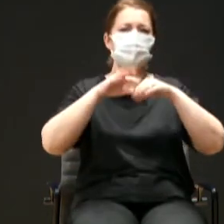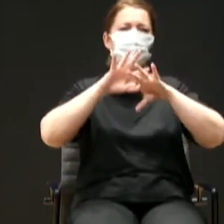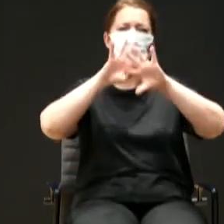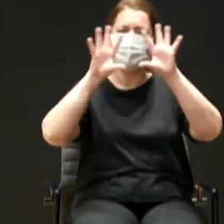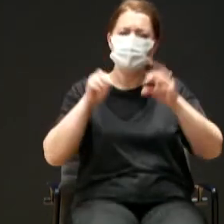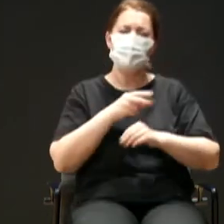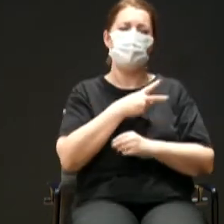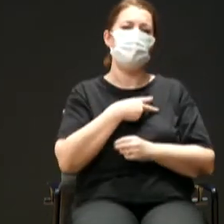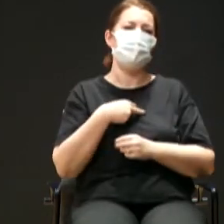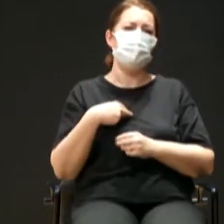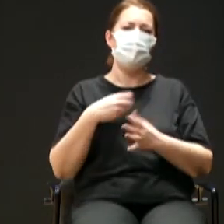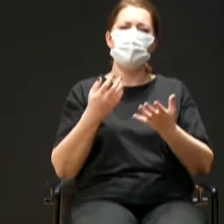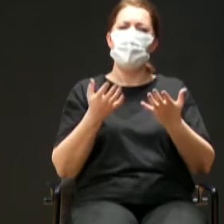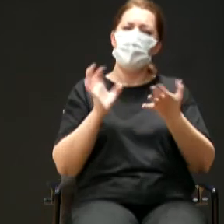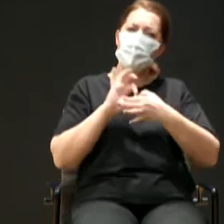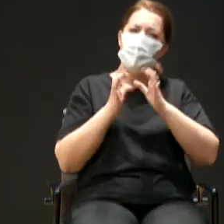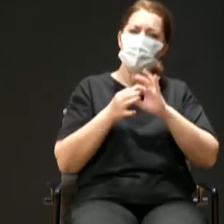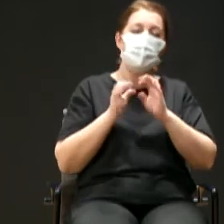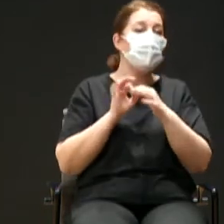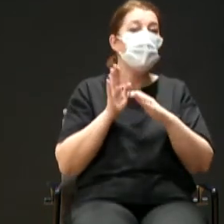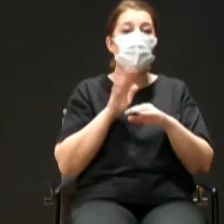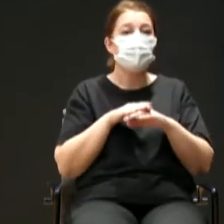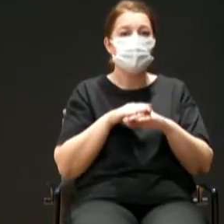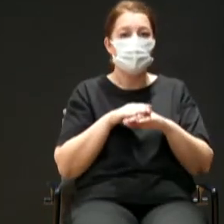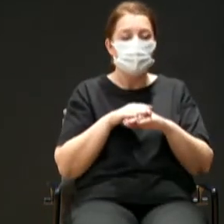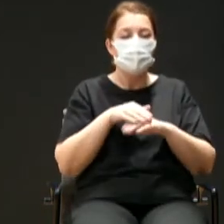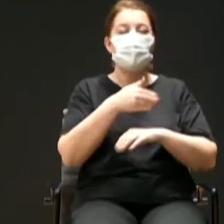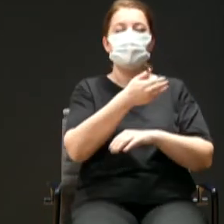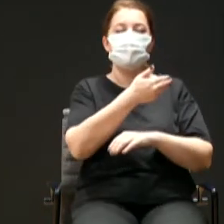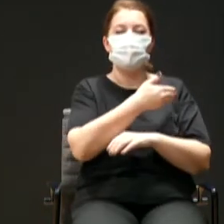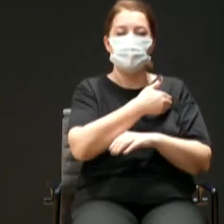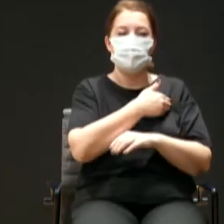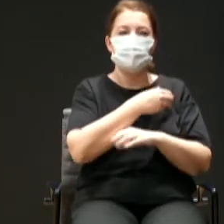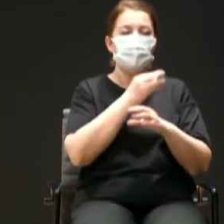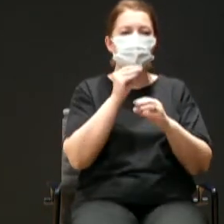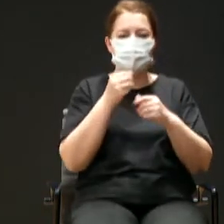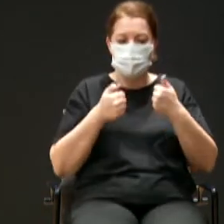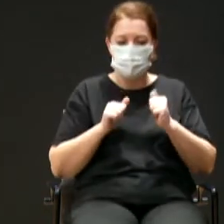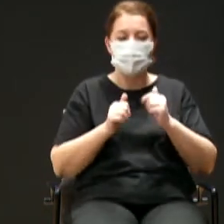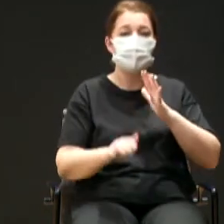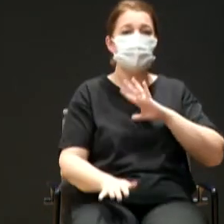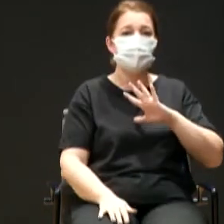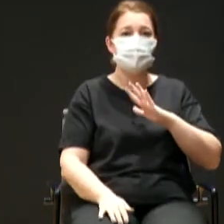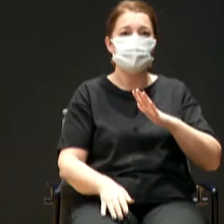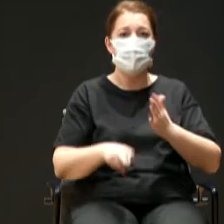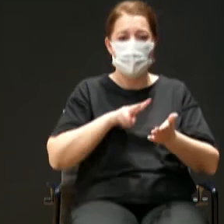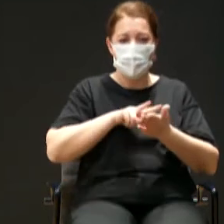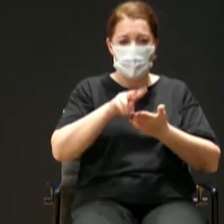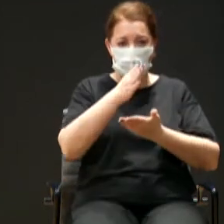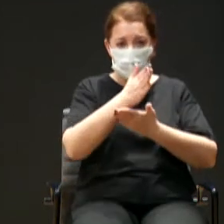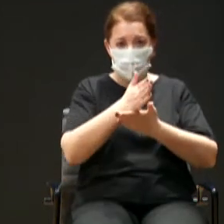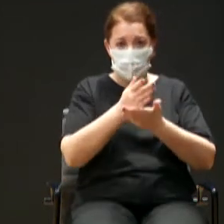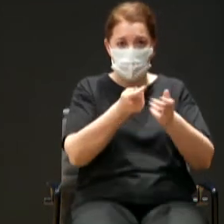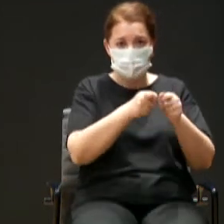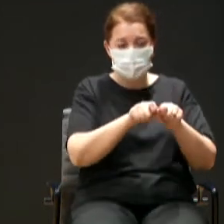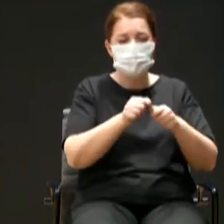belediyeler, kooperatifler. Ne yapacak? Vatandaş, çocuk park istiyor. Yolun yarısını kapayıp park yaptığımız